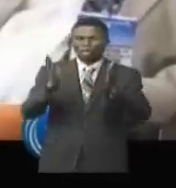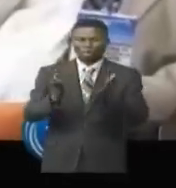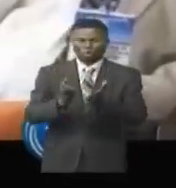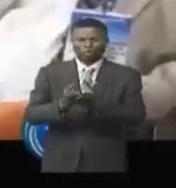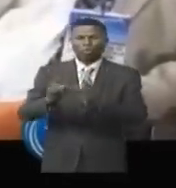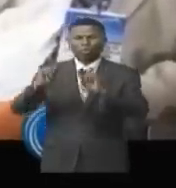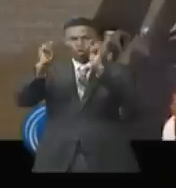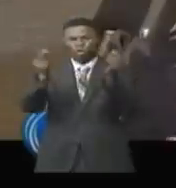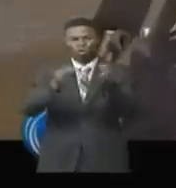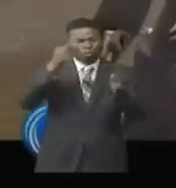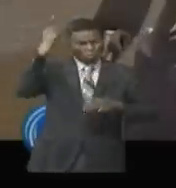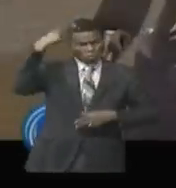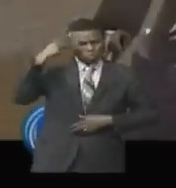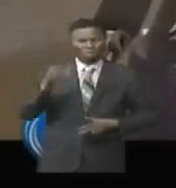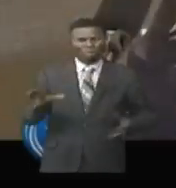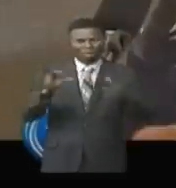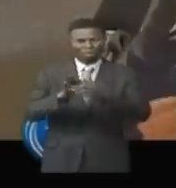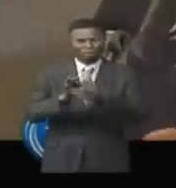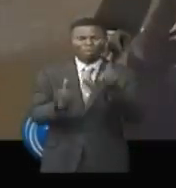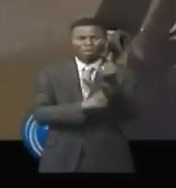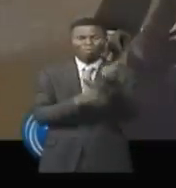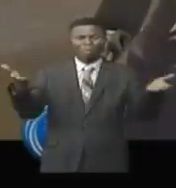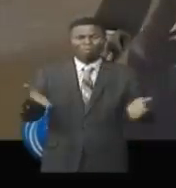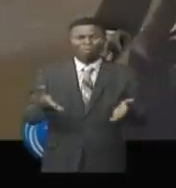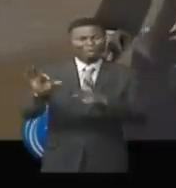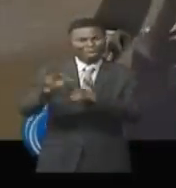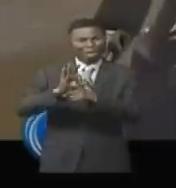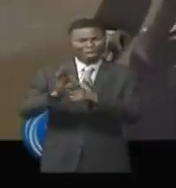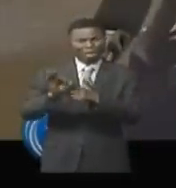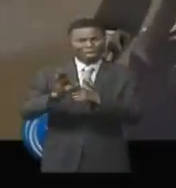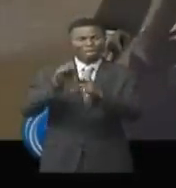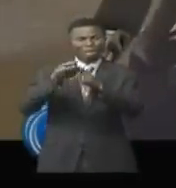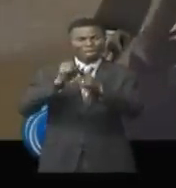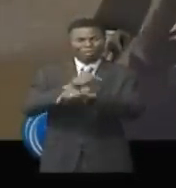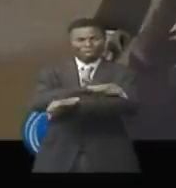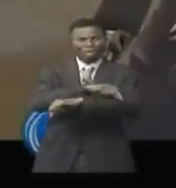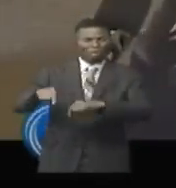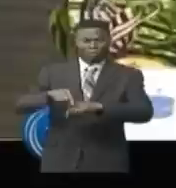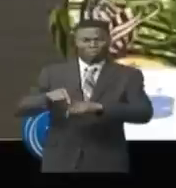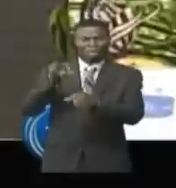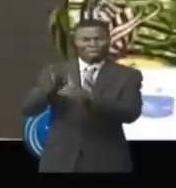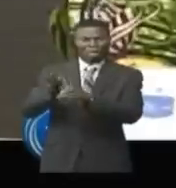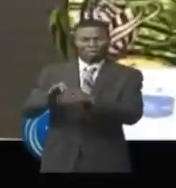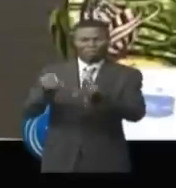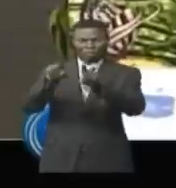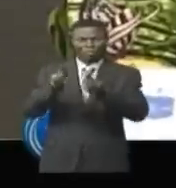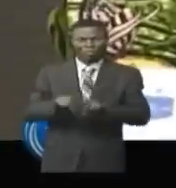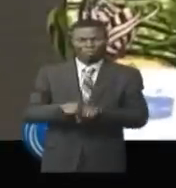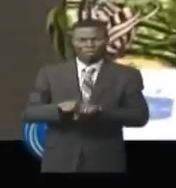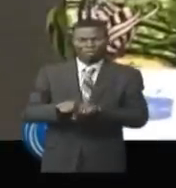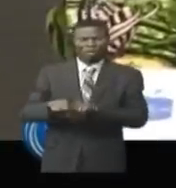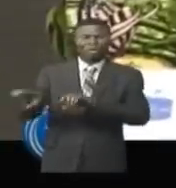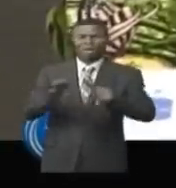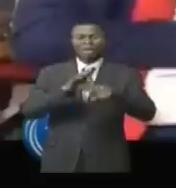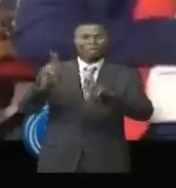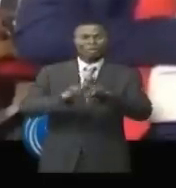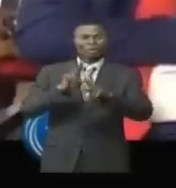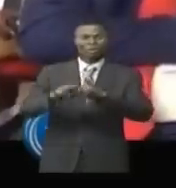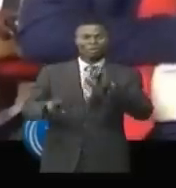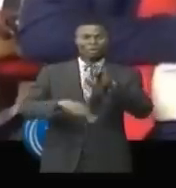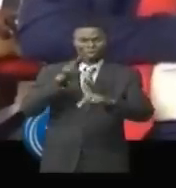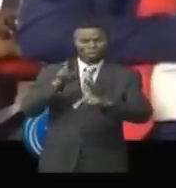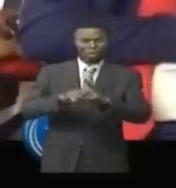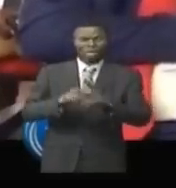Les participants à cet atelier, qui proviennent du personnel du cabinet de la CENI et du secrétariat exécutif national,